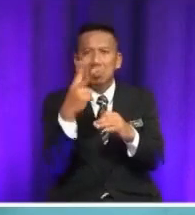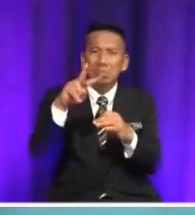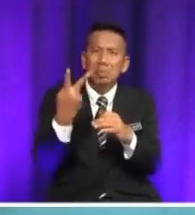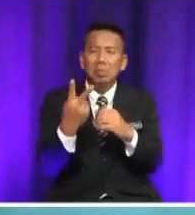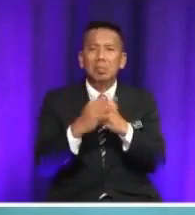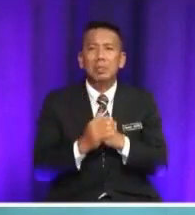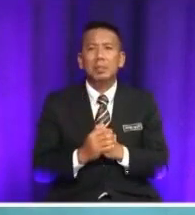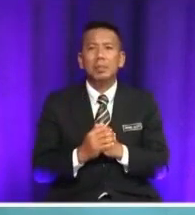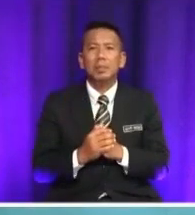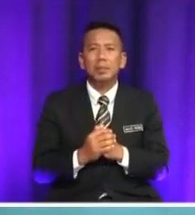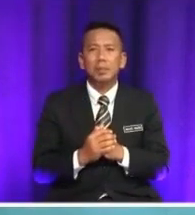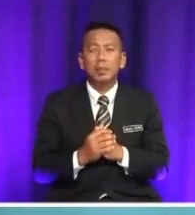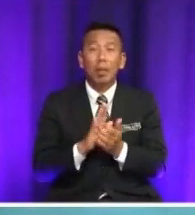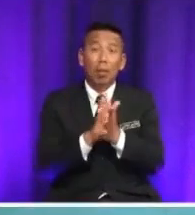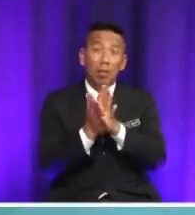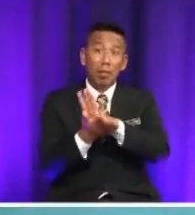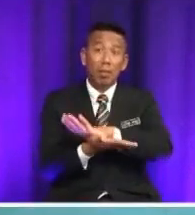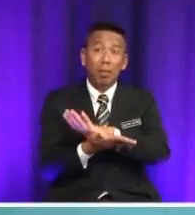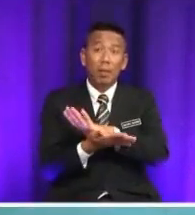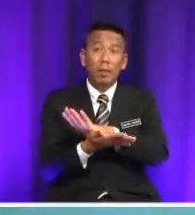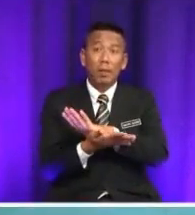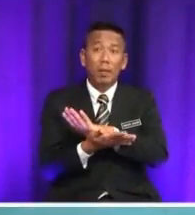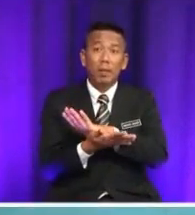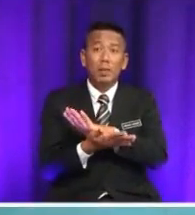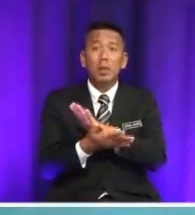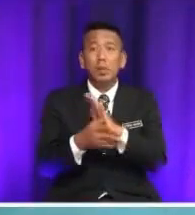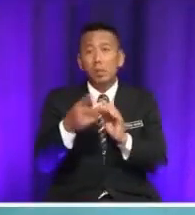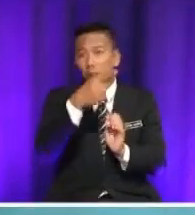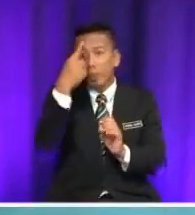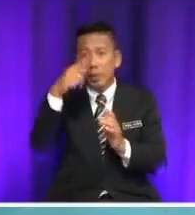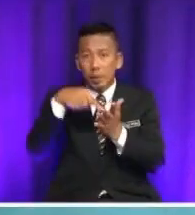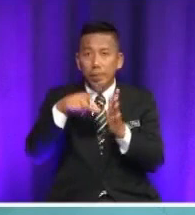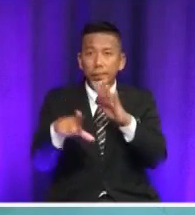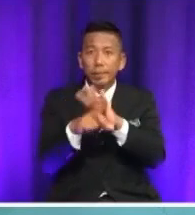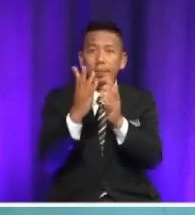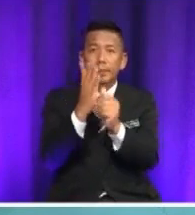jadi kali ini di Hands on Jadi kenapa